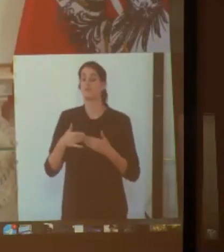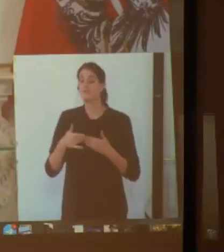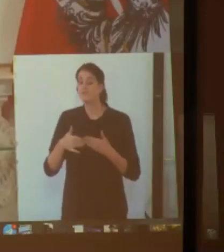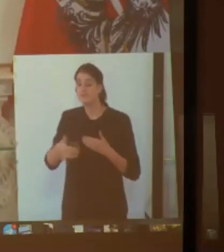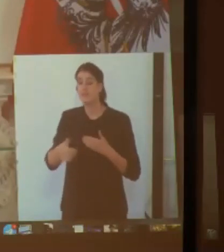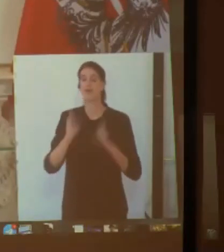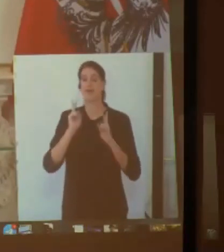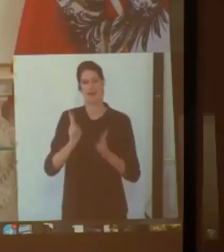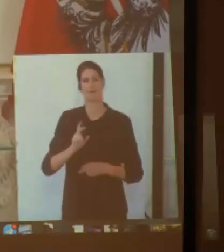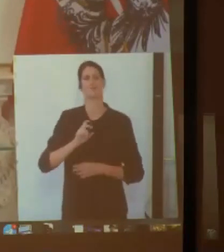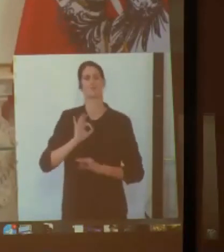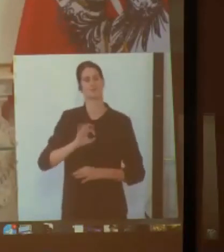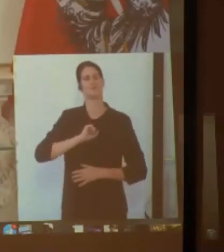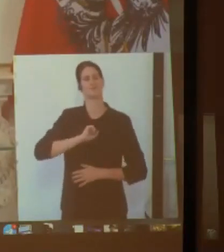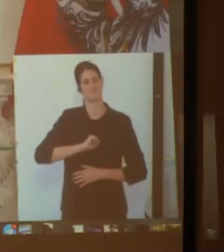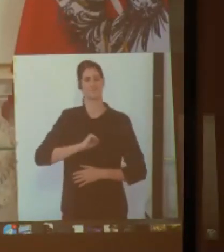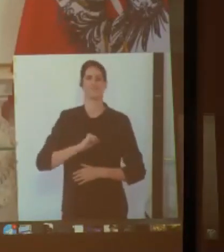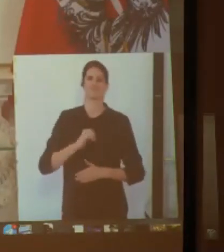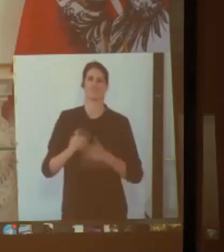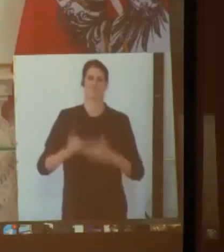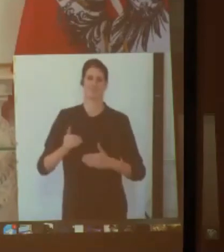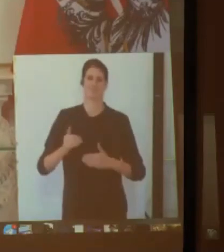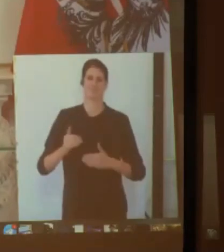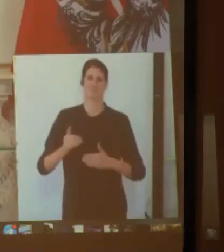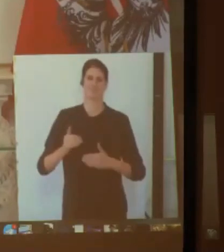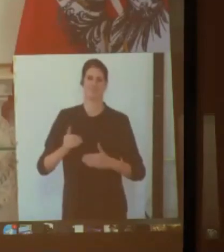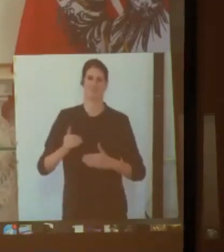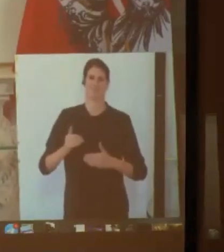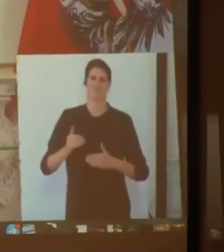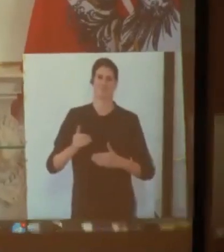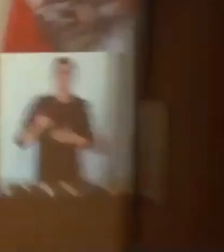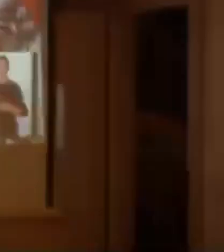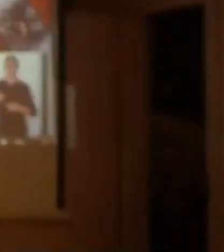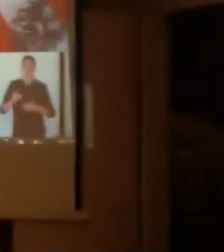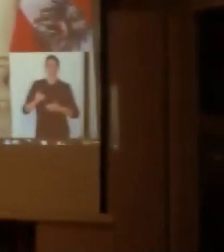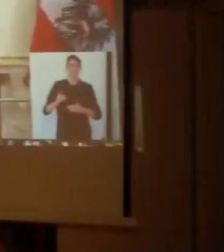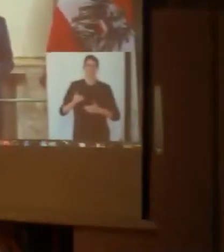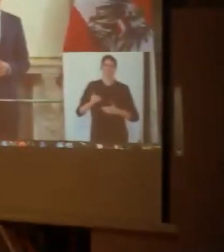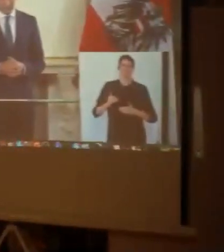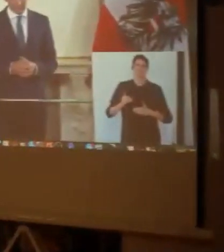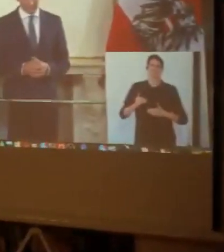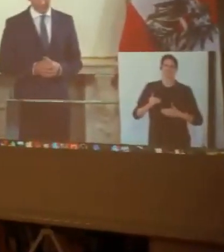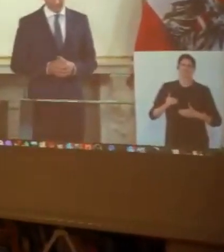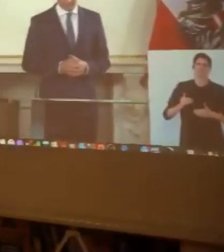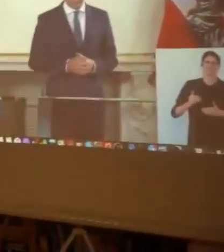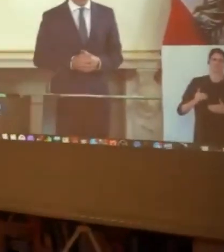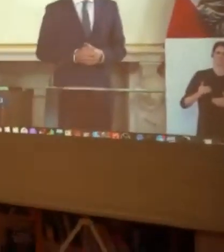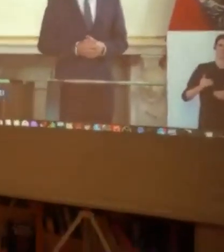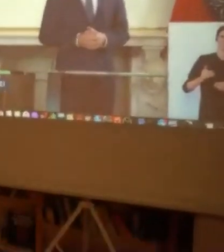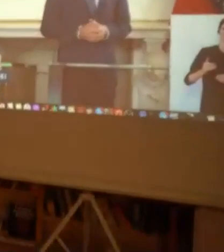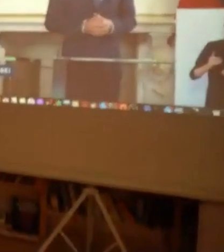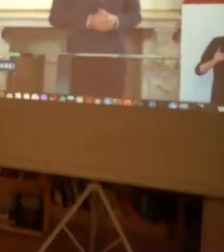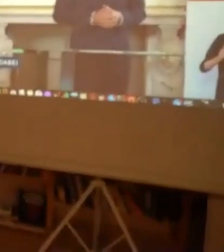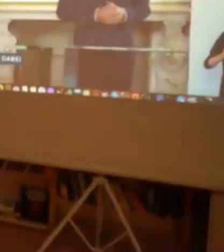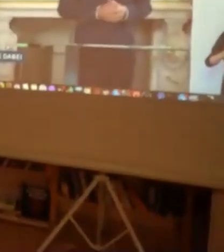gut überstehen. Davon sind wir überzeugt. Wie kommt er dazu, dass die kommenden Monate herausfordernd sein